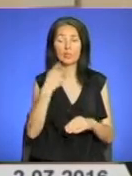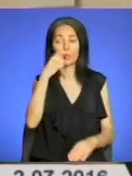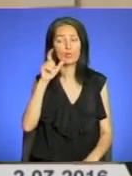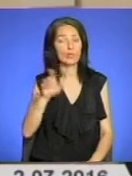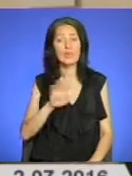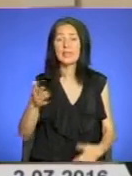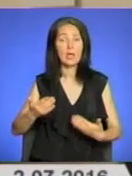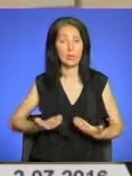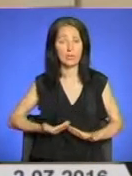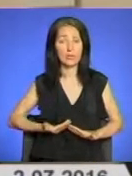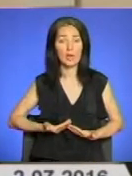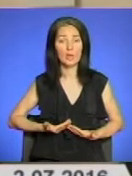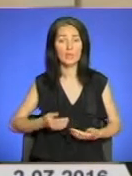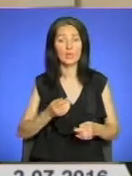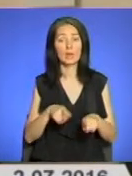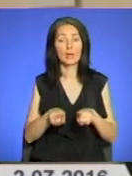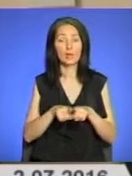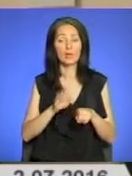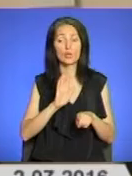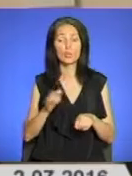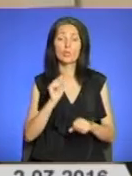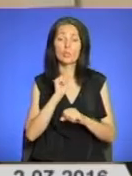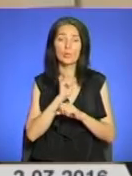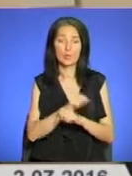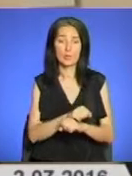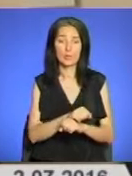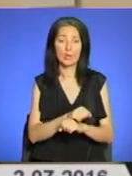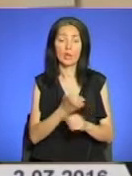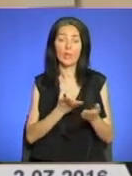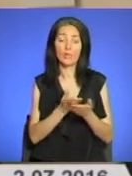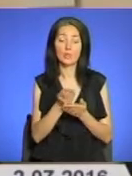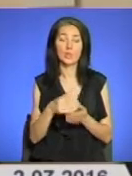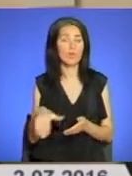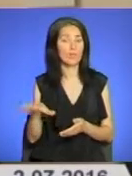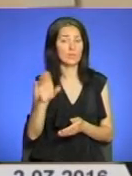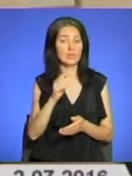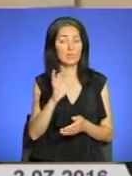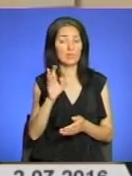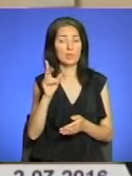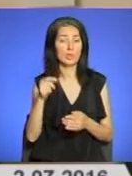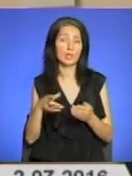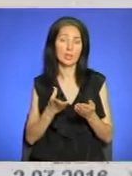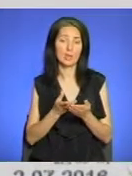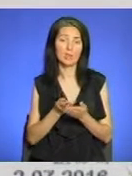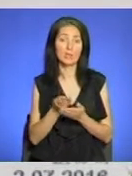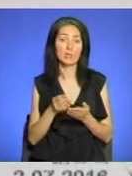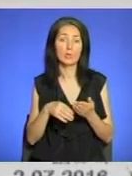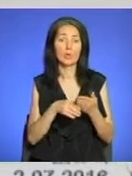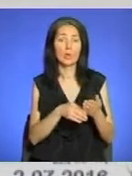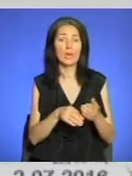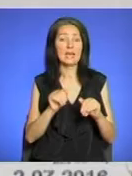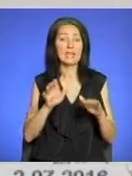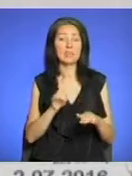не проживає, значить, також буде припинена виплата усіх соціальних виплат. Рішення